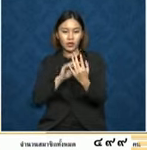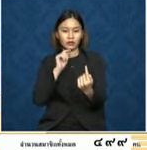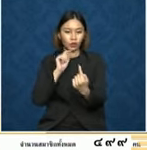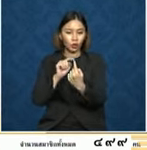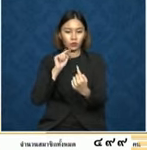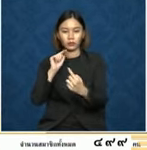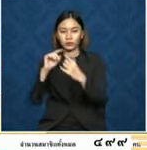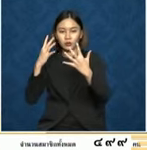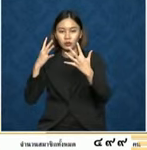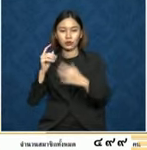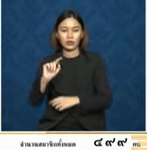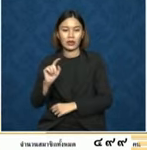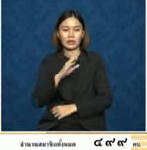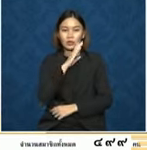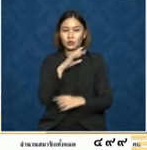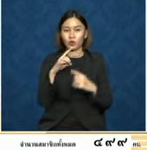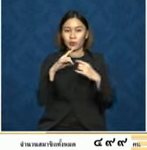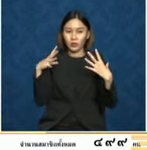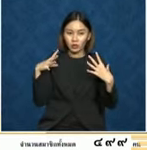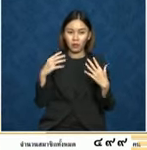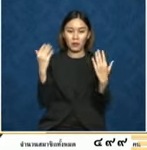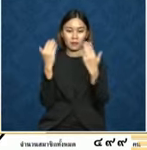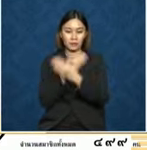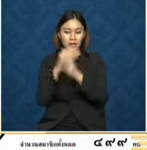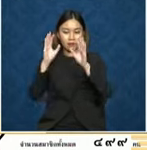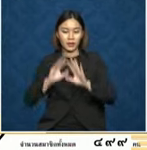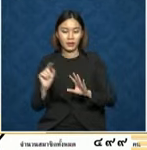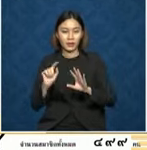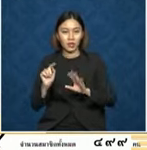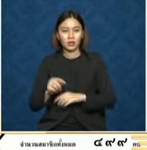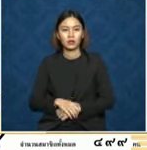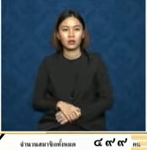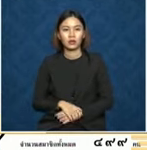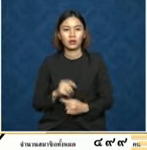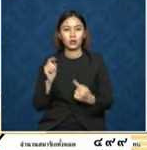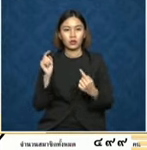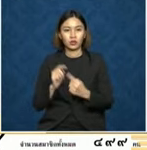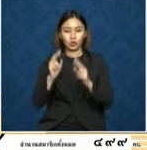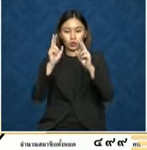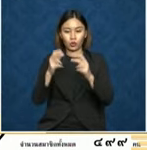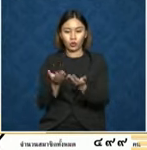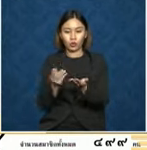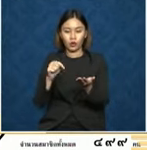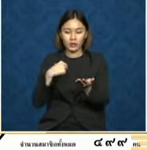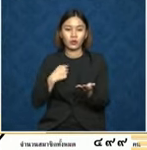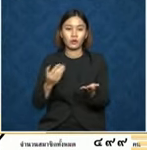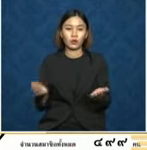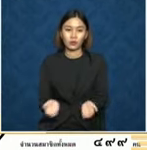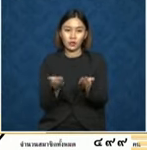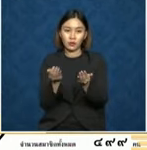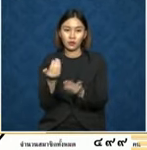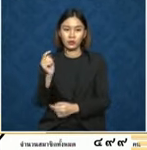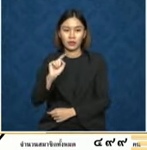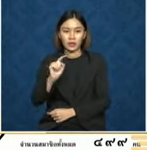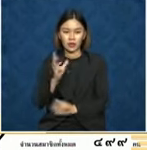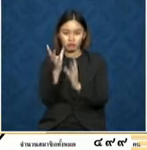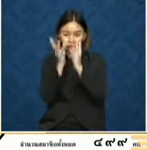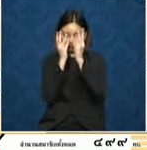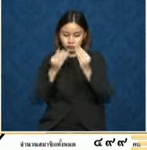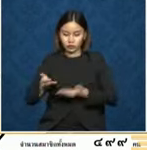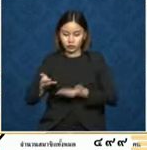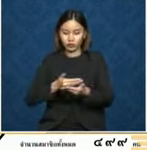มหรือไม่และหากไม่เหมาะสมควรเปลี่ยนเป็นอย่างไรดังนั้นในยตินี้ผมจึงขอสนับสนุนให้นำไปศึกษา